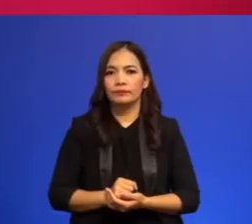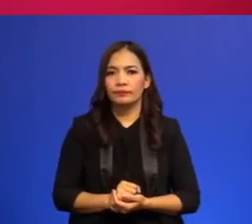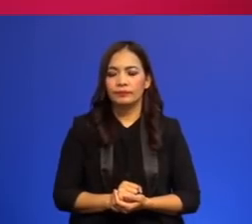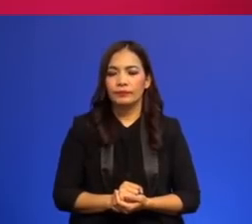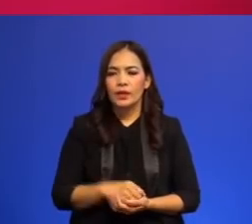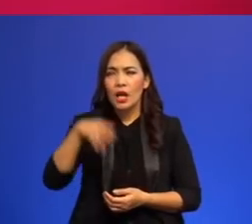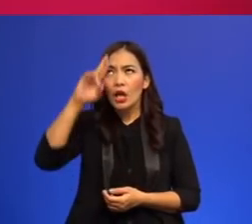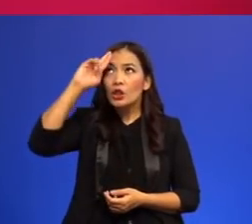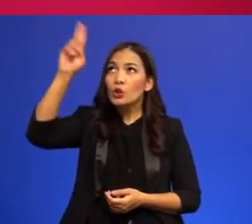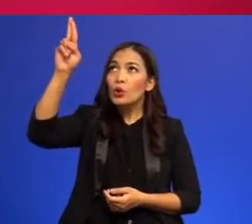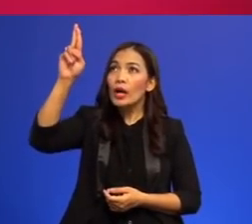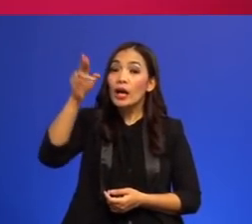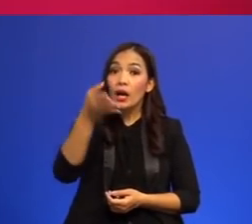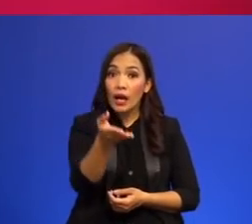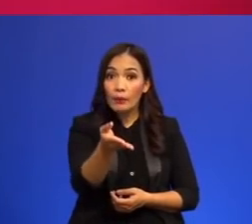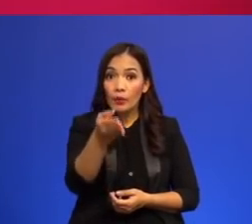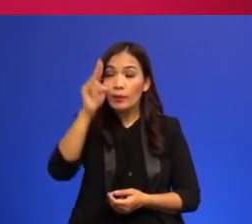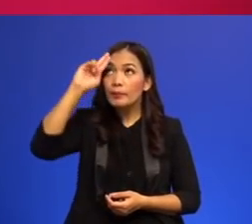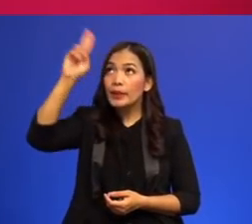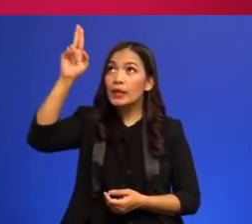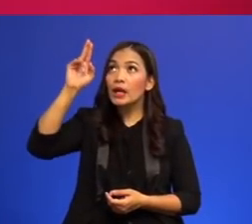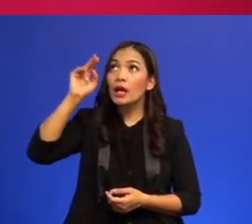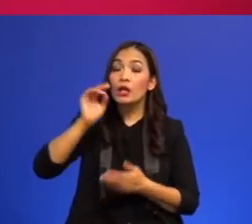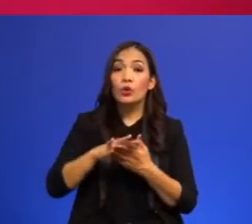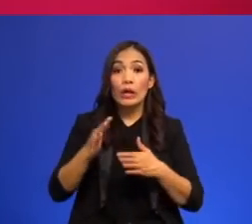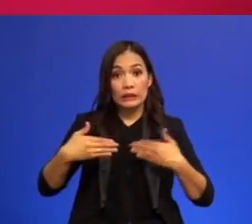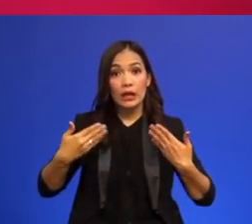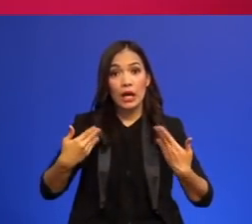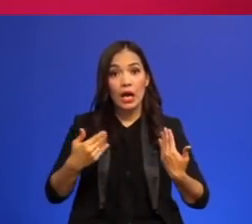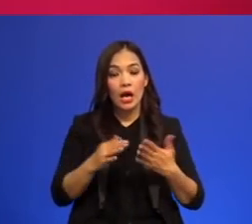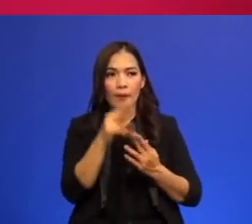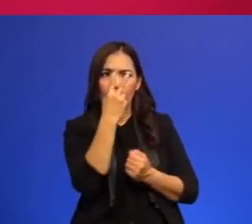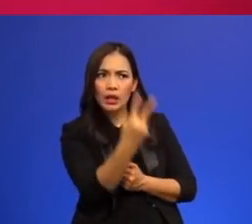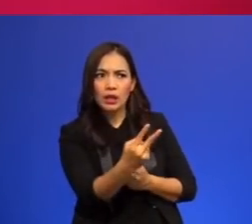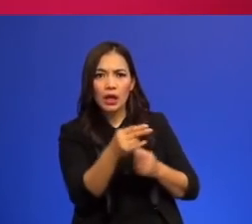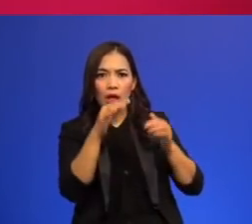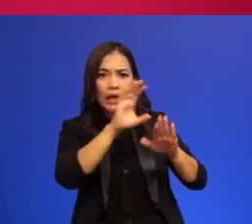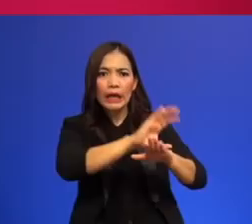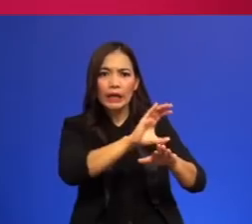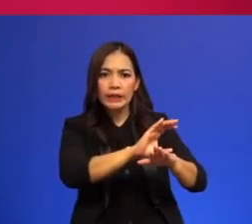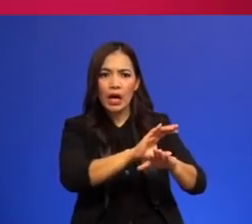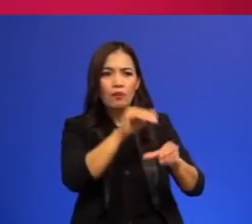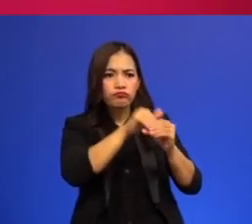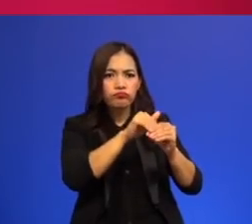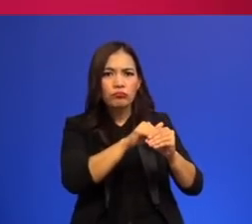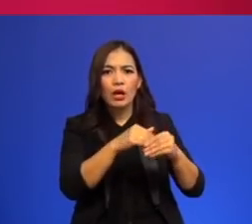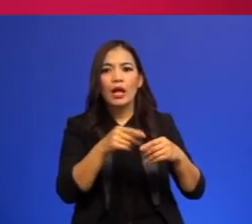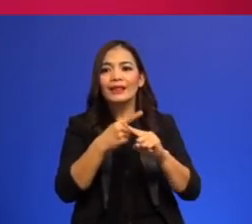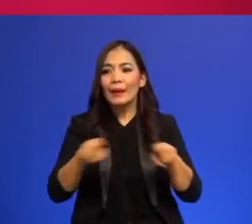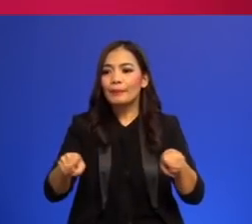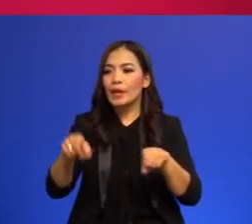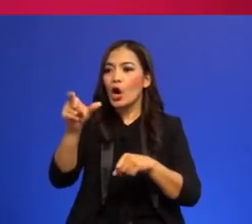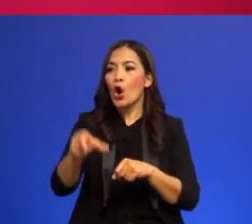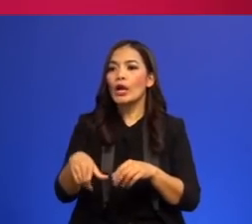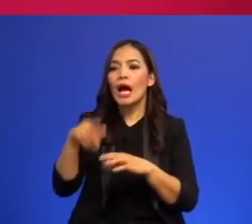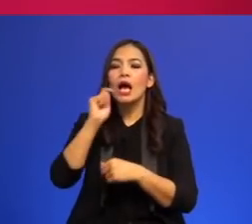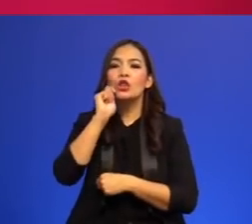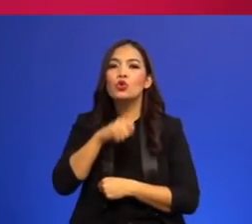Tuhan pikir senang. Saudara memperhatikan pekerjaan Tuhan tapi tidak memperhatikan orang tua dan